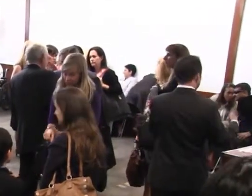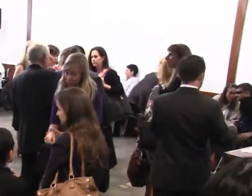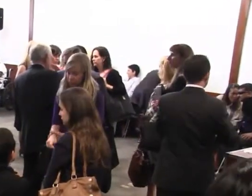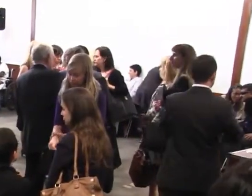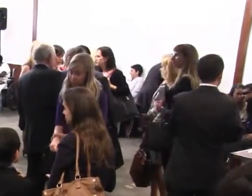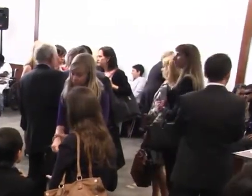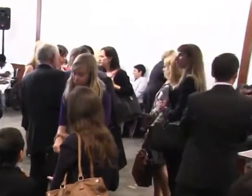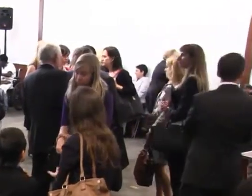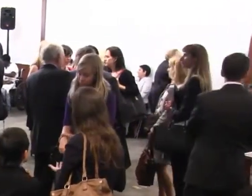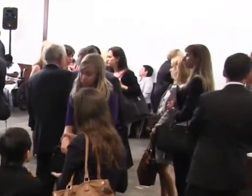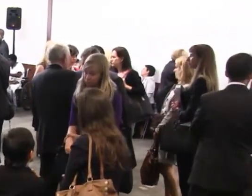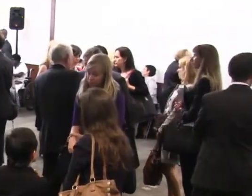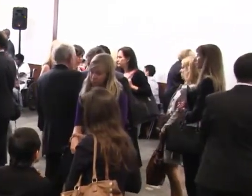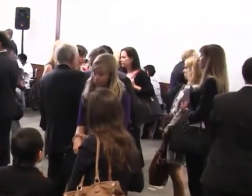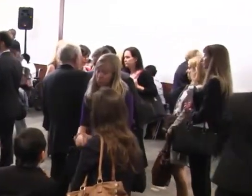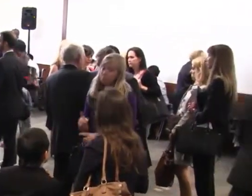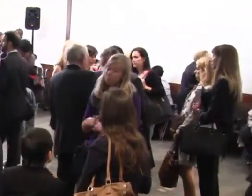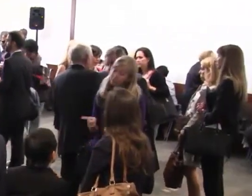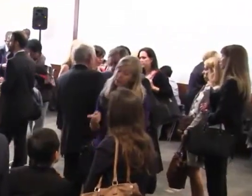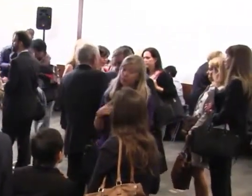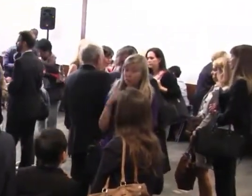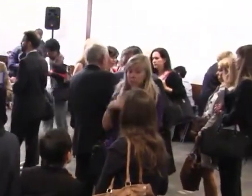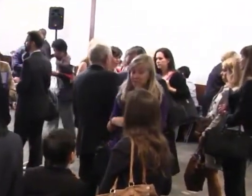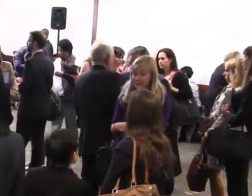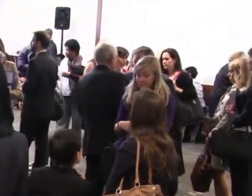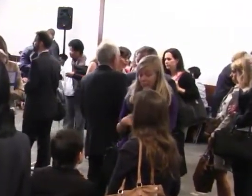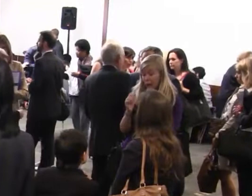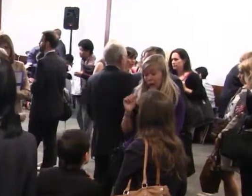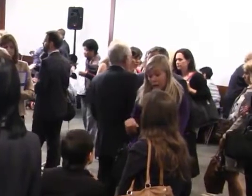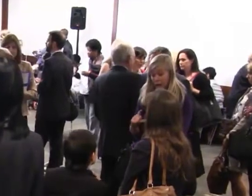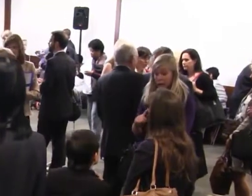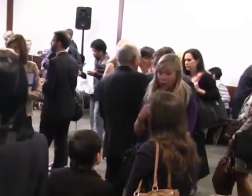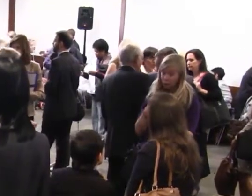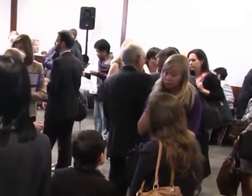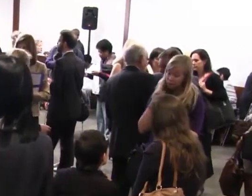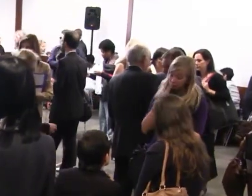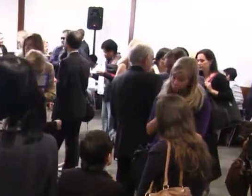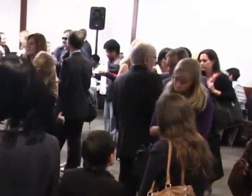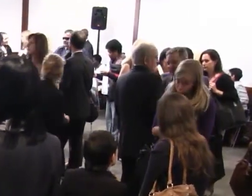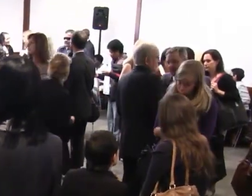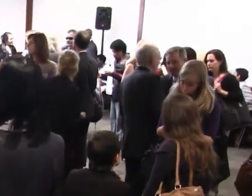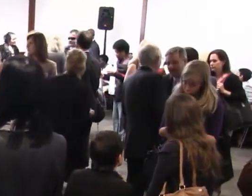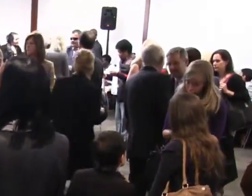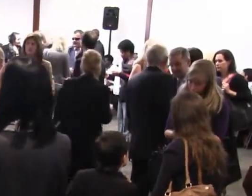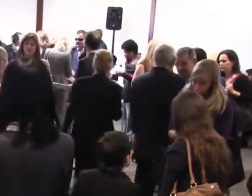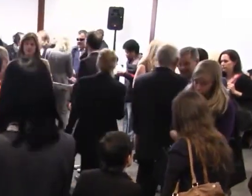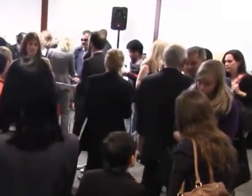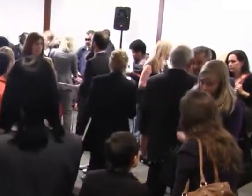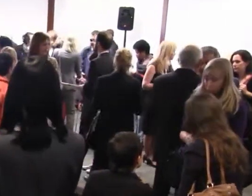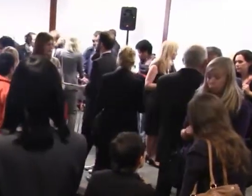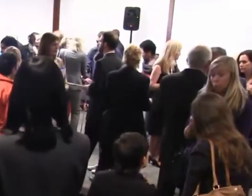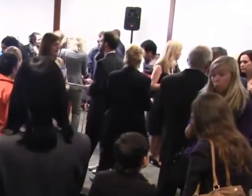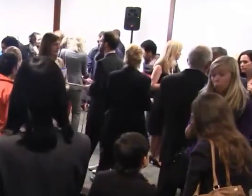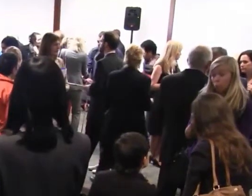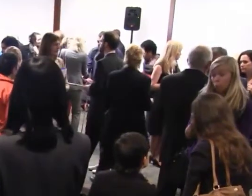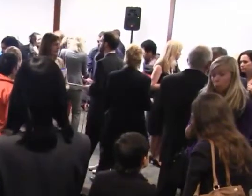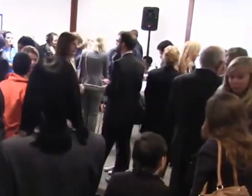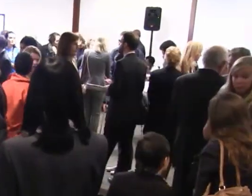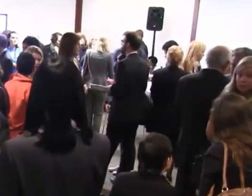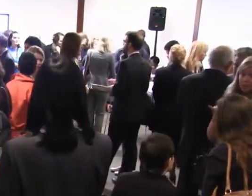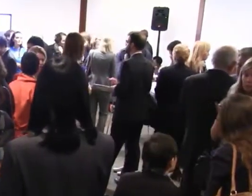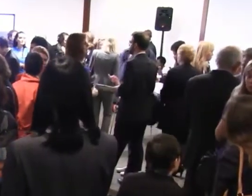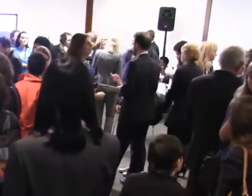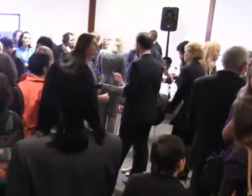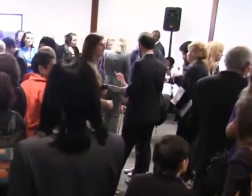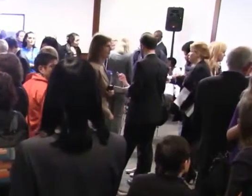dídí máa dẹ o kó kú rọ́jú. Bíkí bá ti rorò ó ní láti